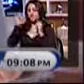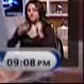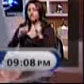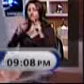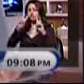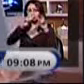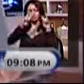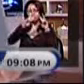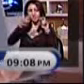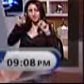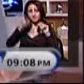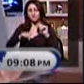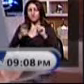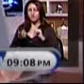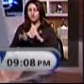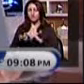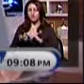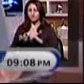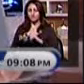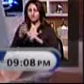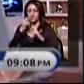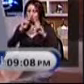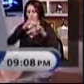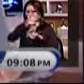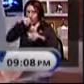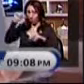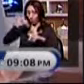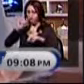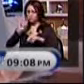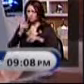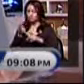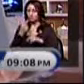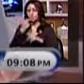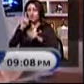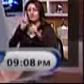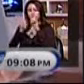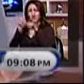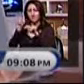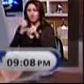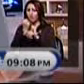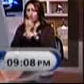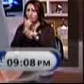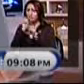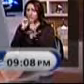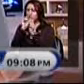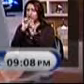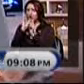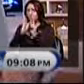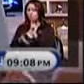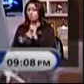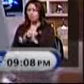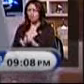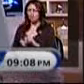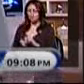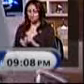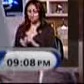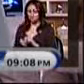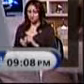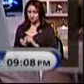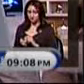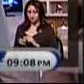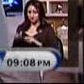عينه المستشار مكي اللي هو يعني علاقته بالاخوان المسلمين قويه جدا، ها، والراجل قال انا موجود